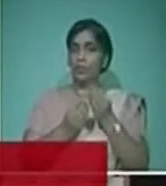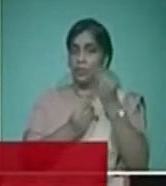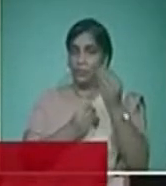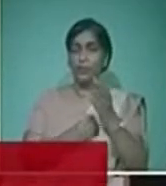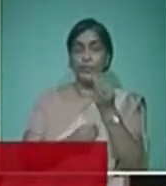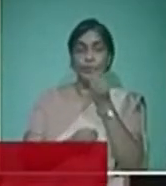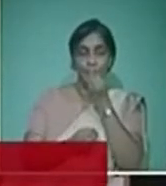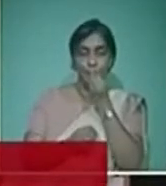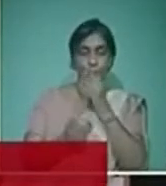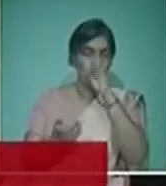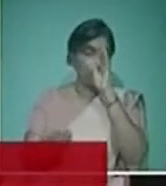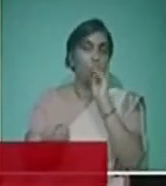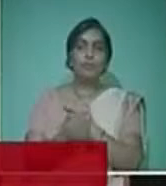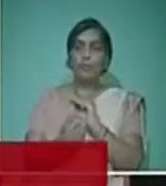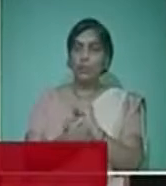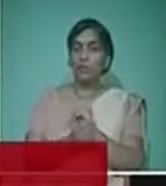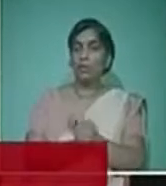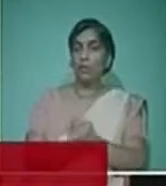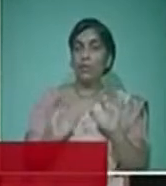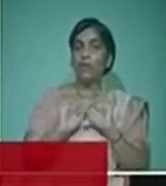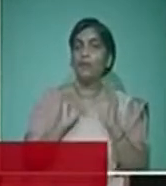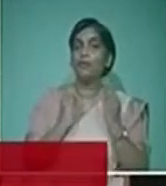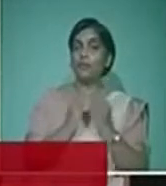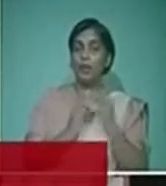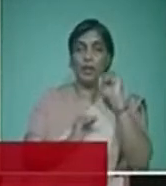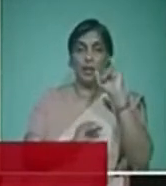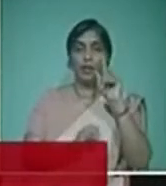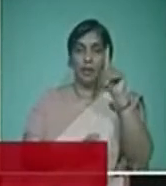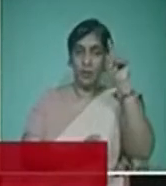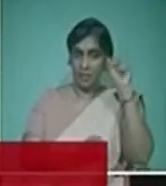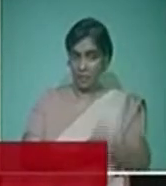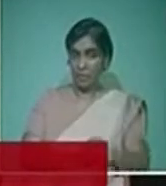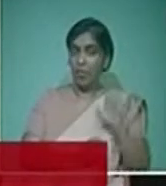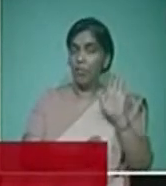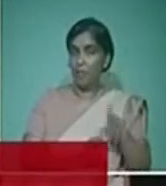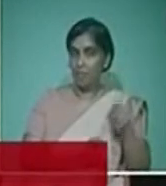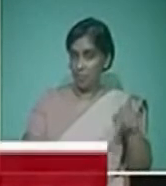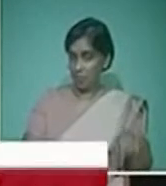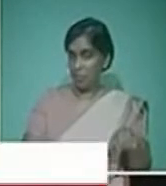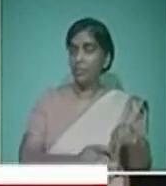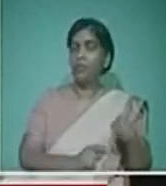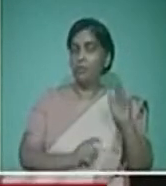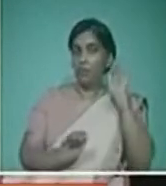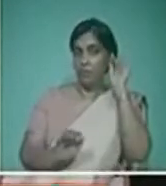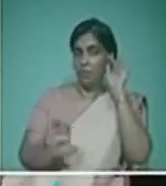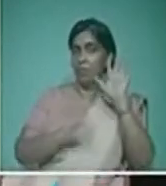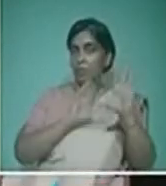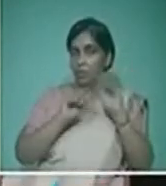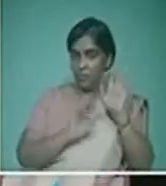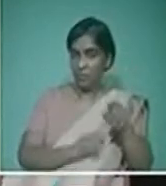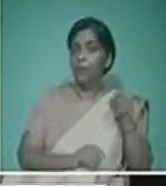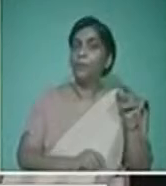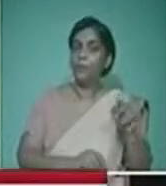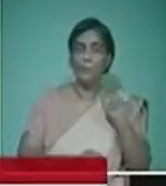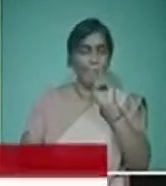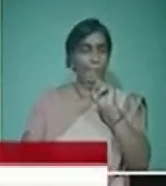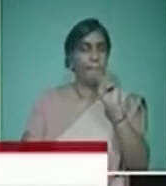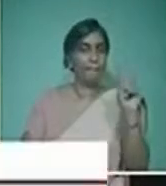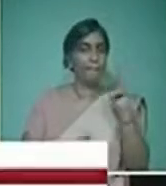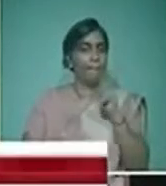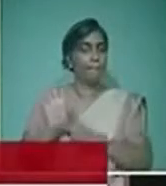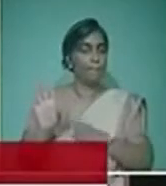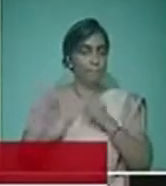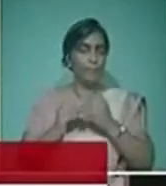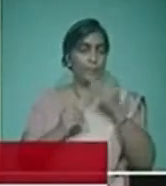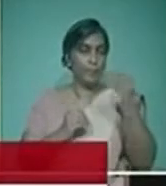ආහාර සුරක්ෂතාවයක් නොමැති පවුල් 61000ක් පමණ සිටින බවට දැනට වාර්තා වී තිබෙනවා. 2022 වසරේ